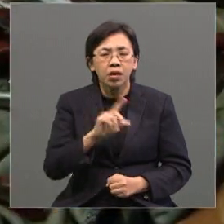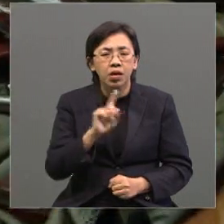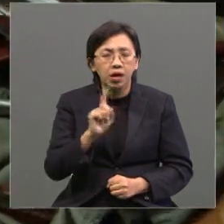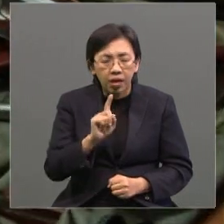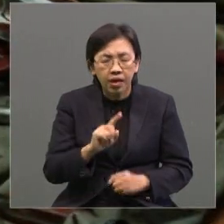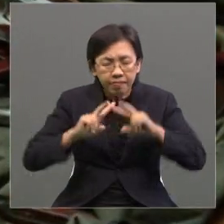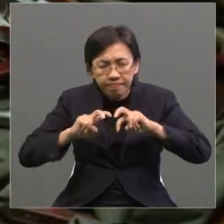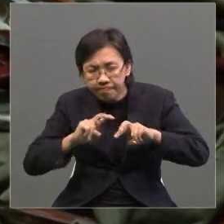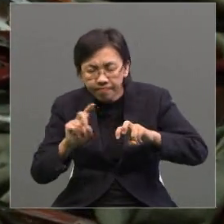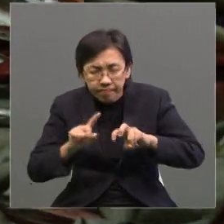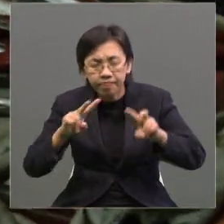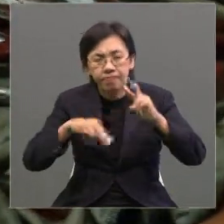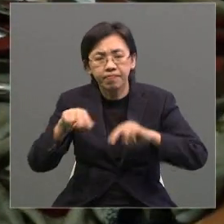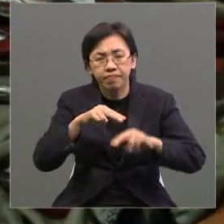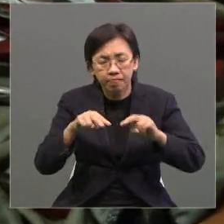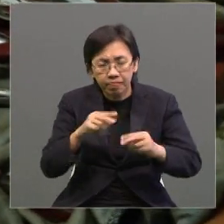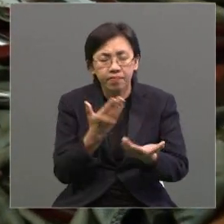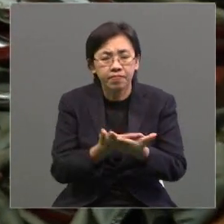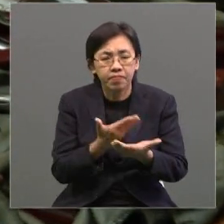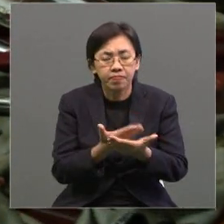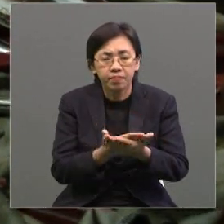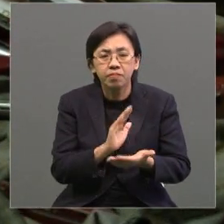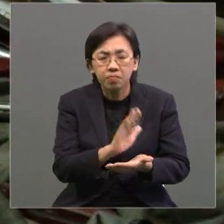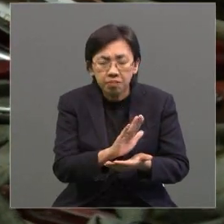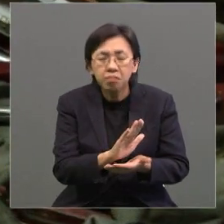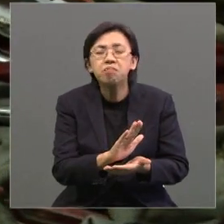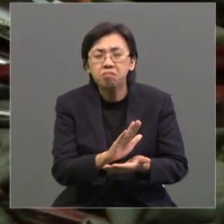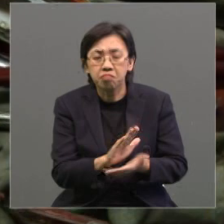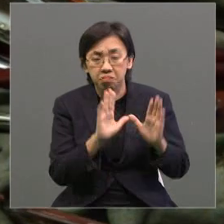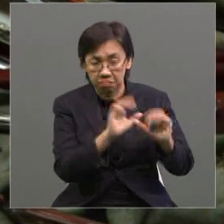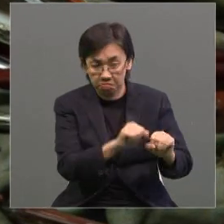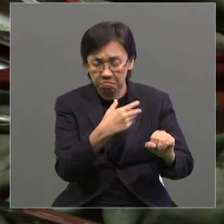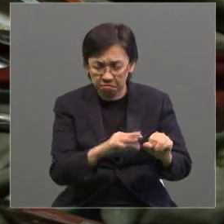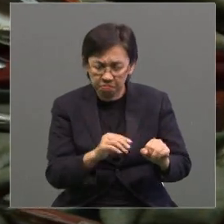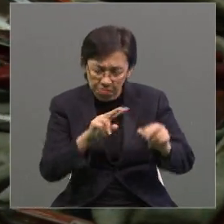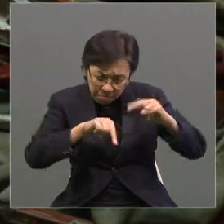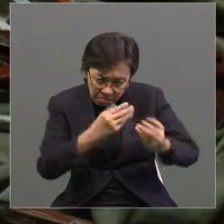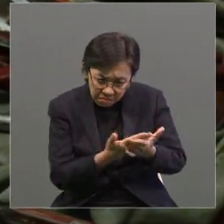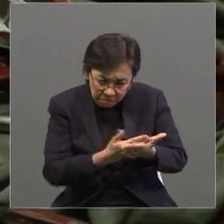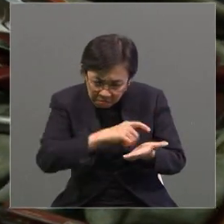าเป็นการขยายผลมาจากการตรวจสอบเส้นทางการเงินของผู้ต้องหาที่ถูกจับกลุ่มไปก่อนหน้านี้ครับ